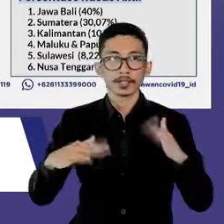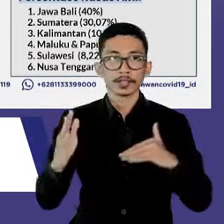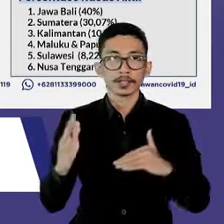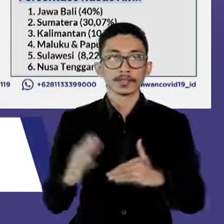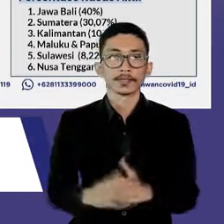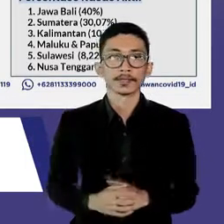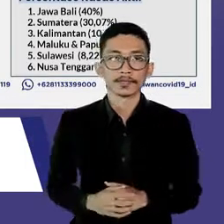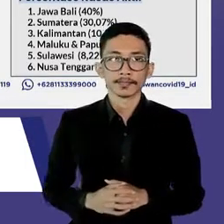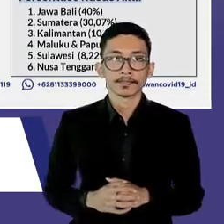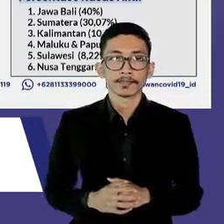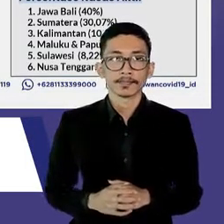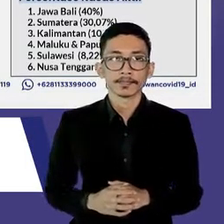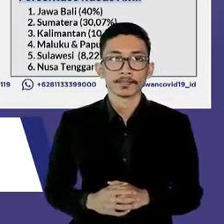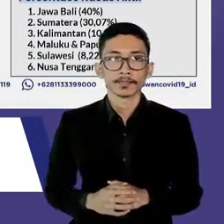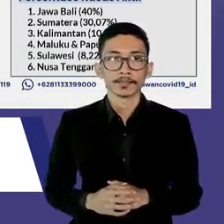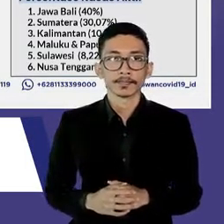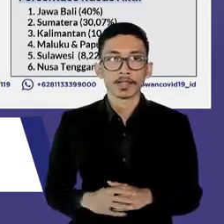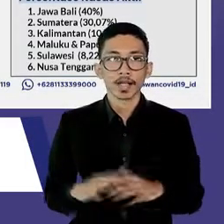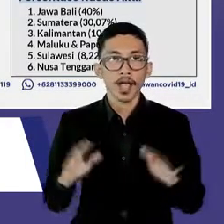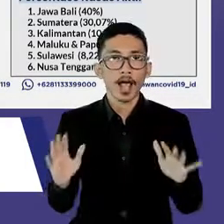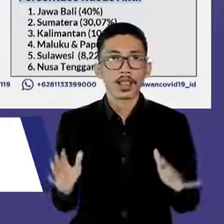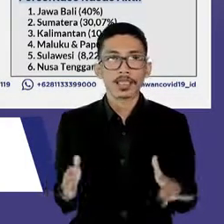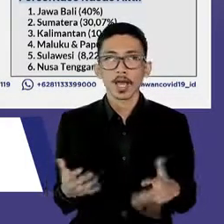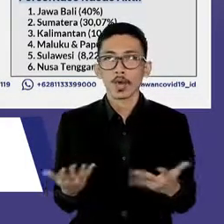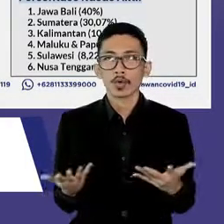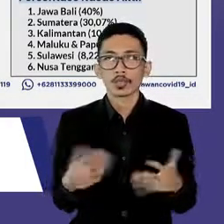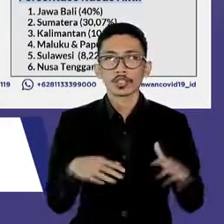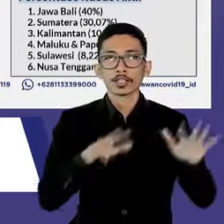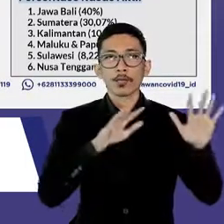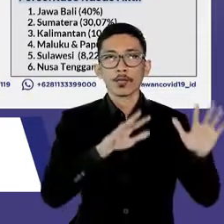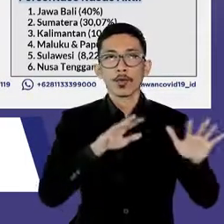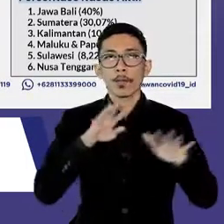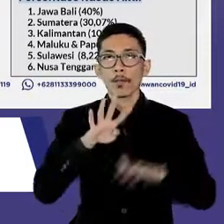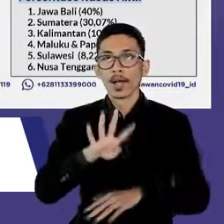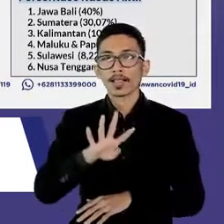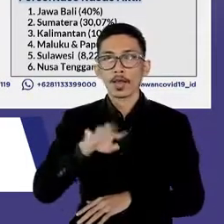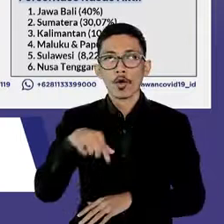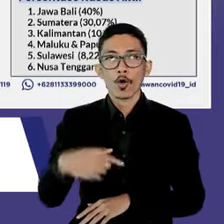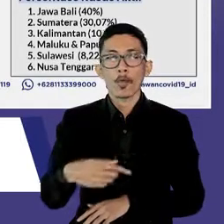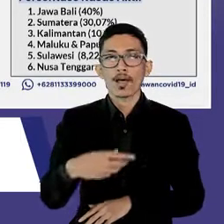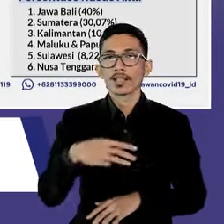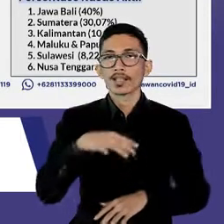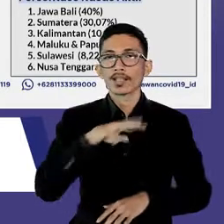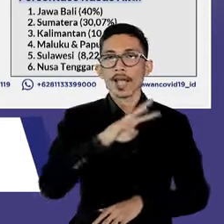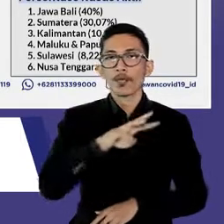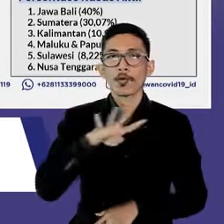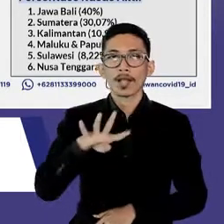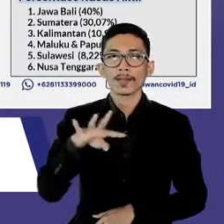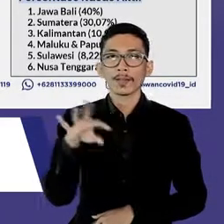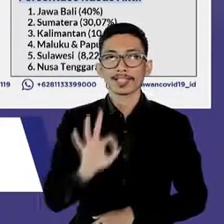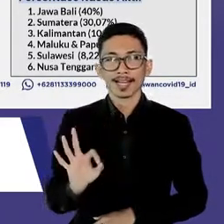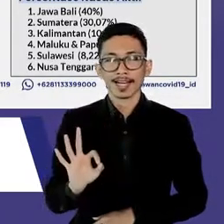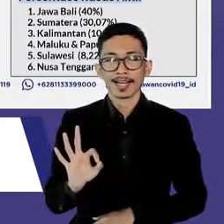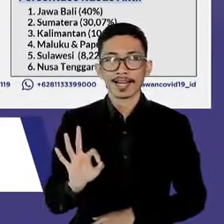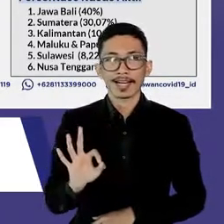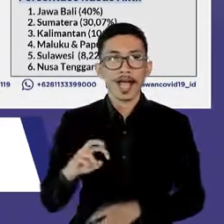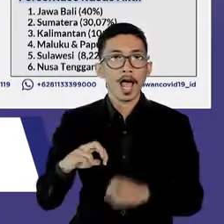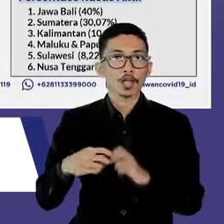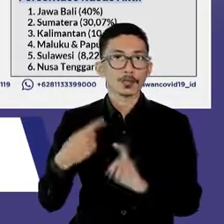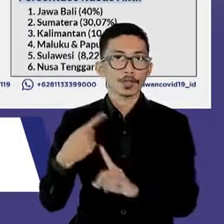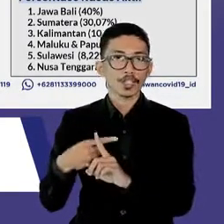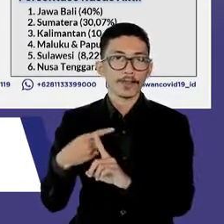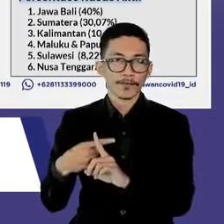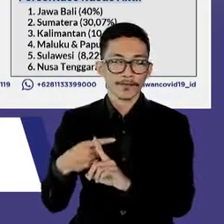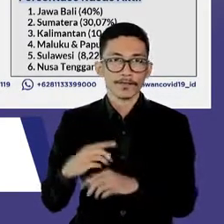9490 kasus atau 94,3 puluh empat persen dari total kasus positif sedangkan